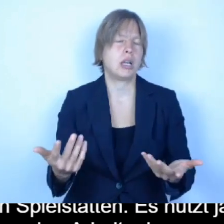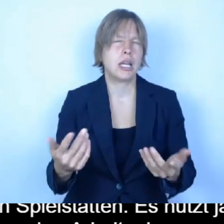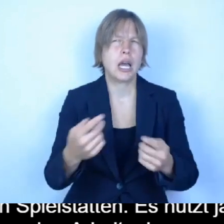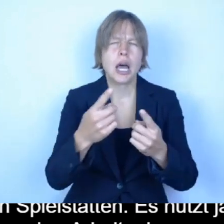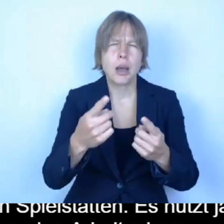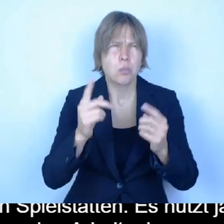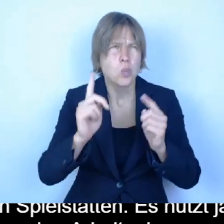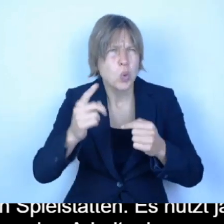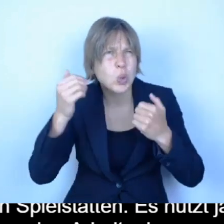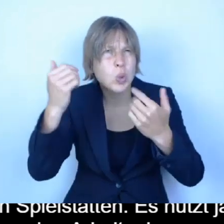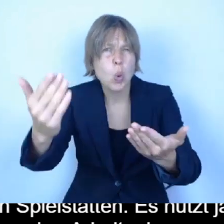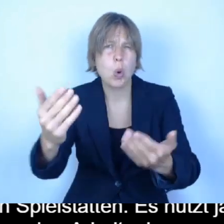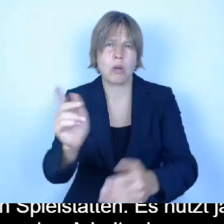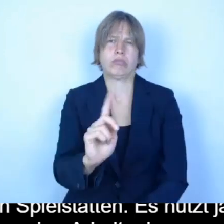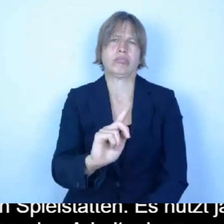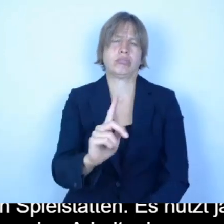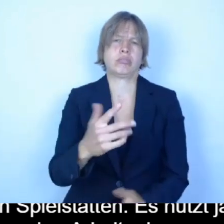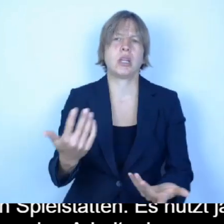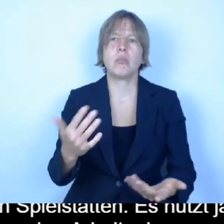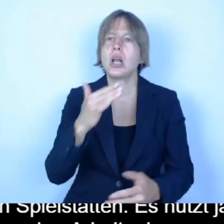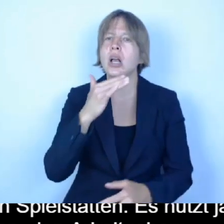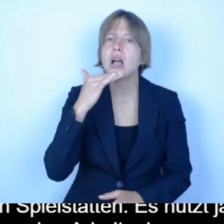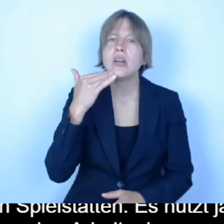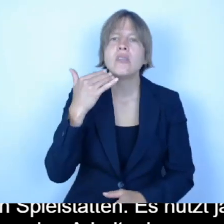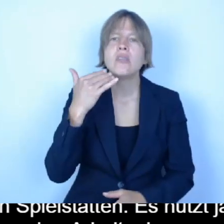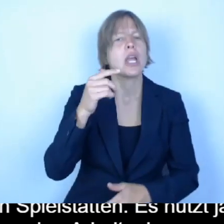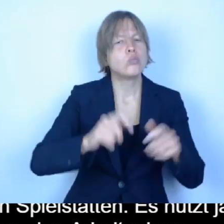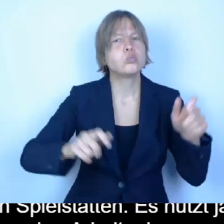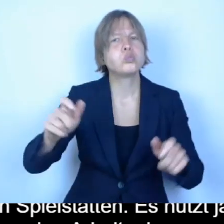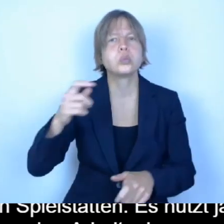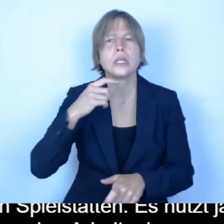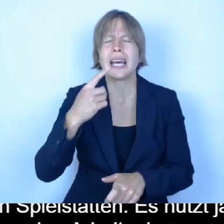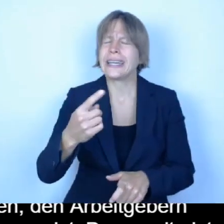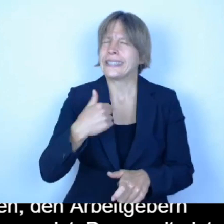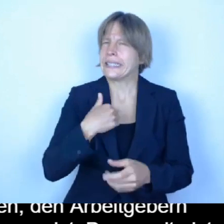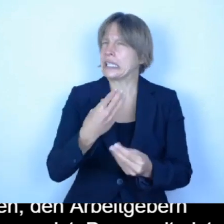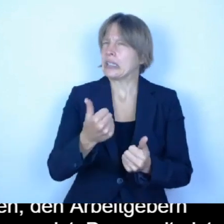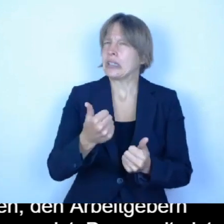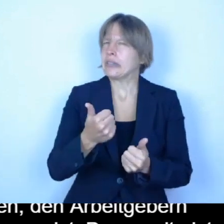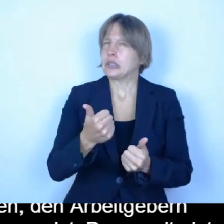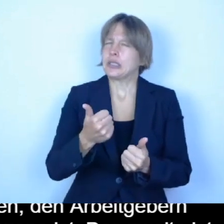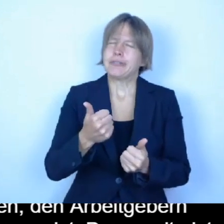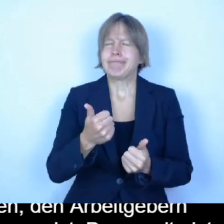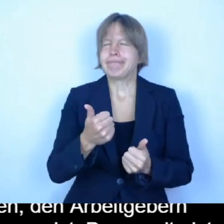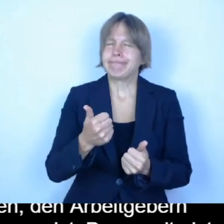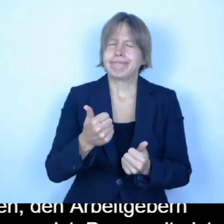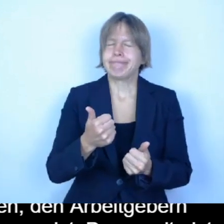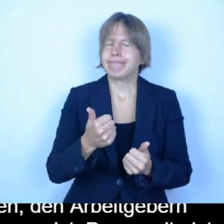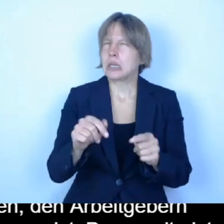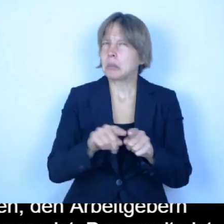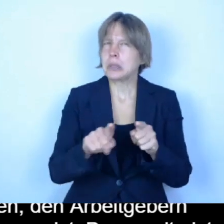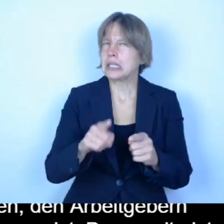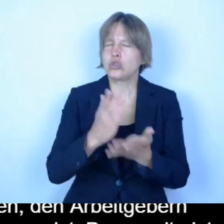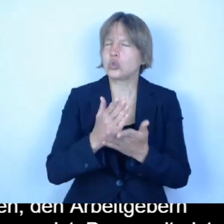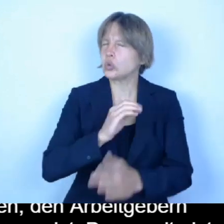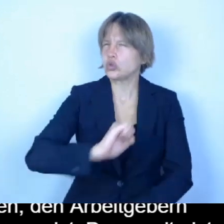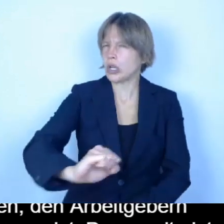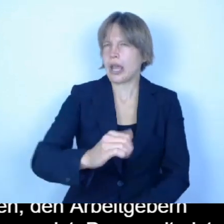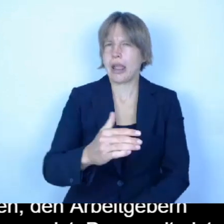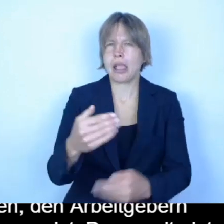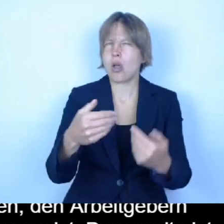dabei. Um dem alle mitzunehmen oder so viel wie möglich ist die Perspektive und der Plan wichtig. Was heißt das jetzt für